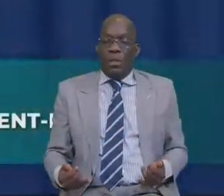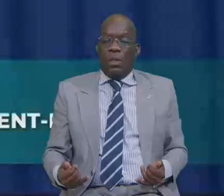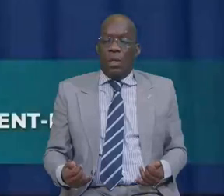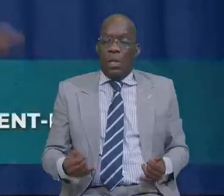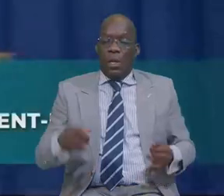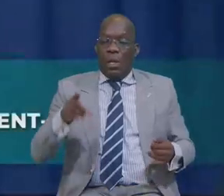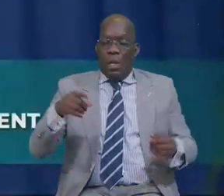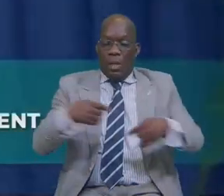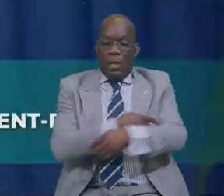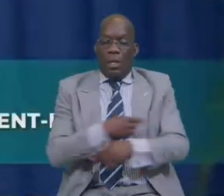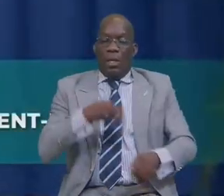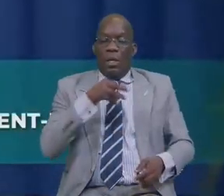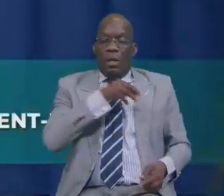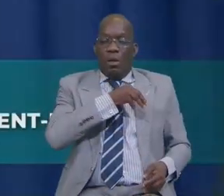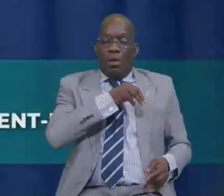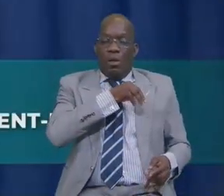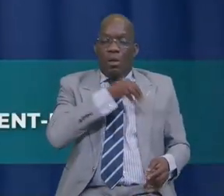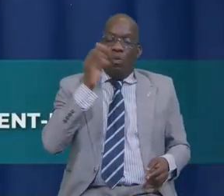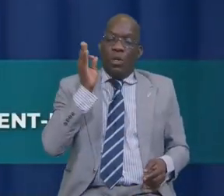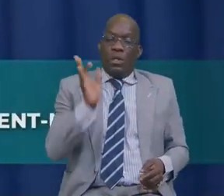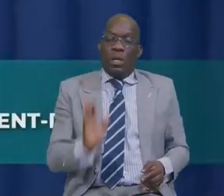là, qu'est-ce qu'il fera?